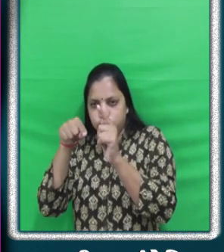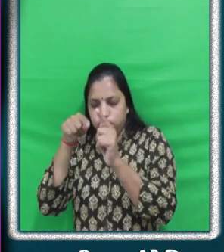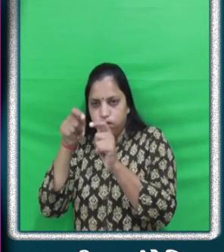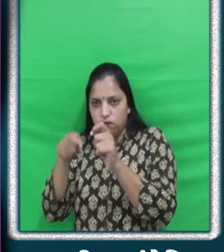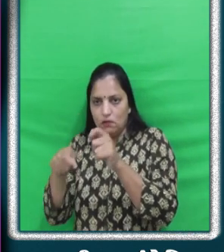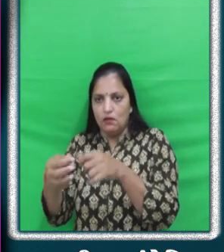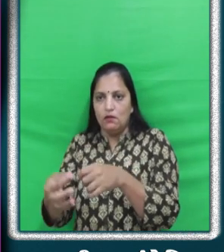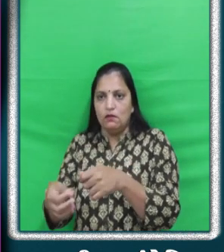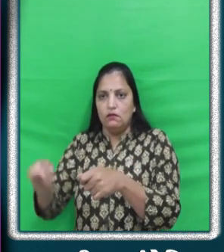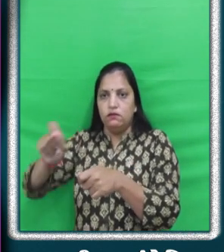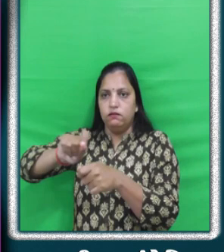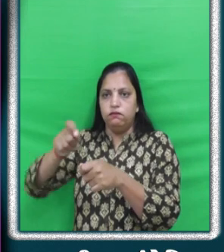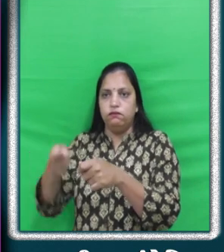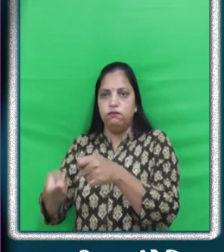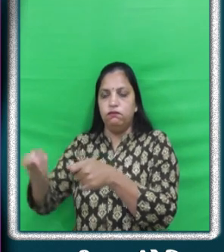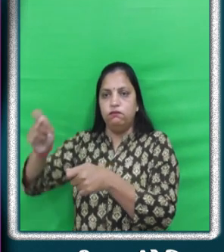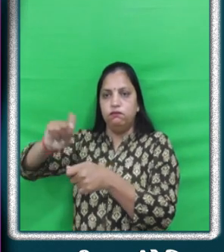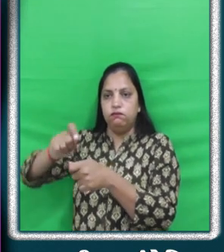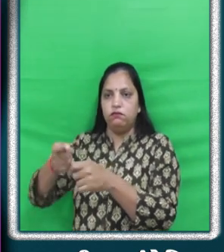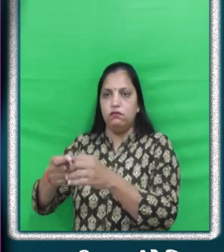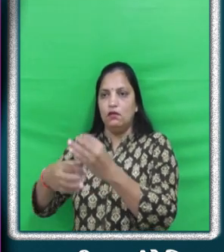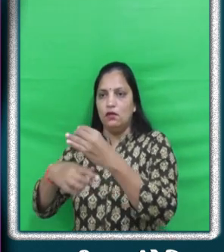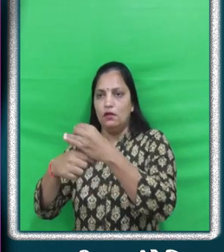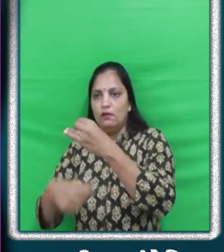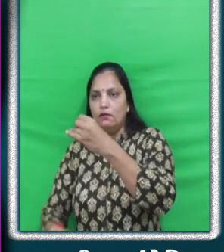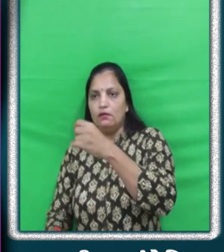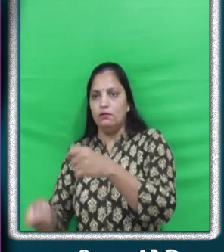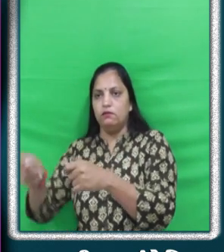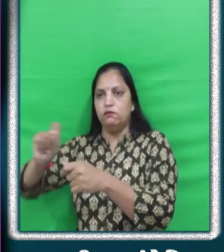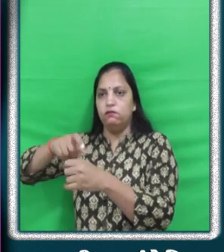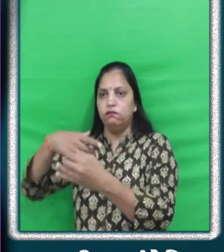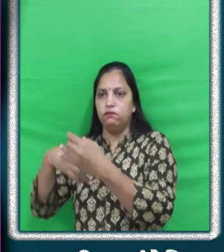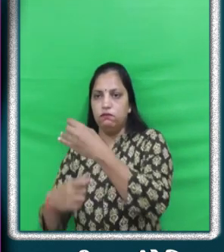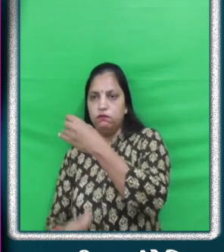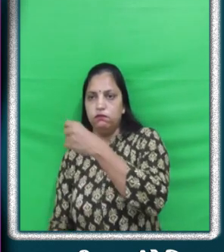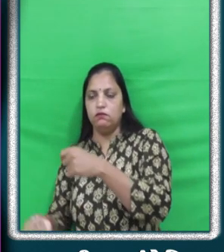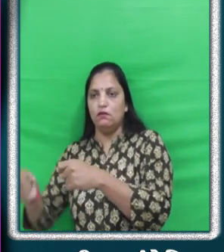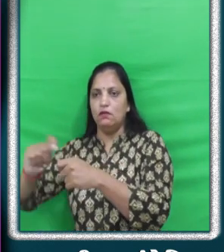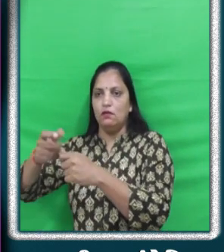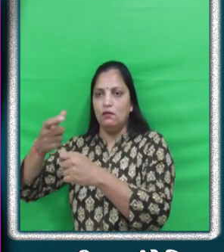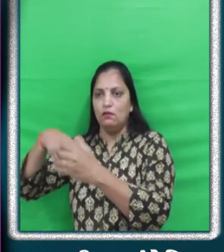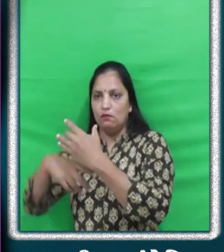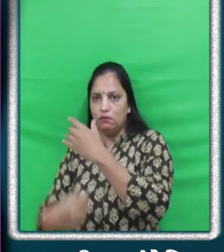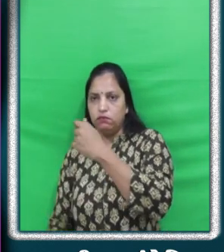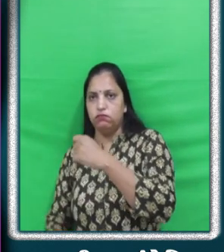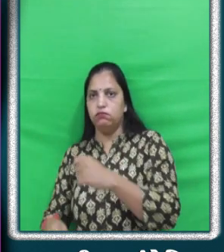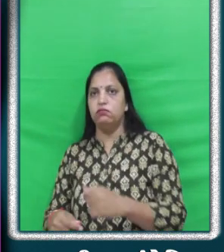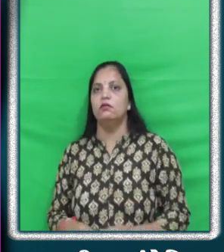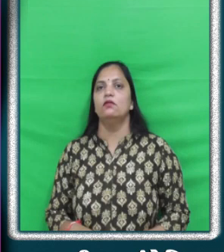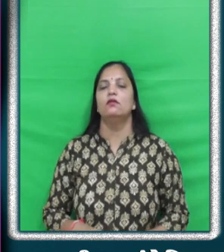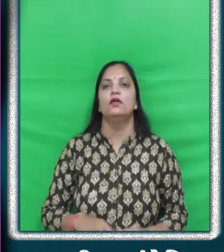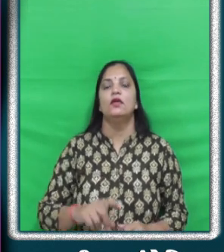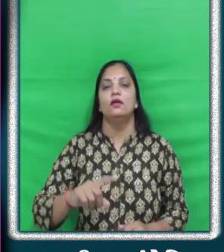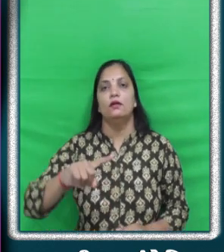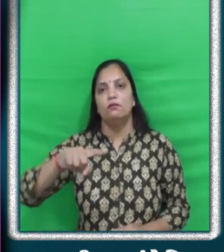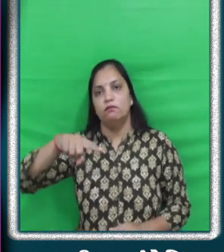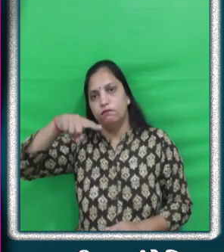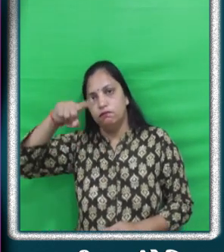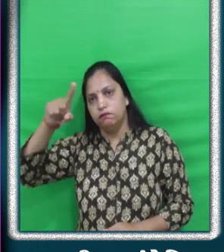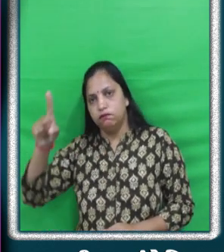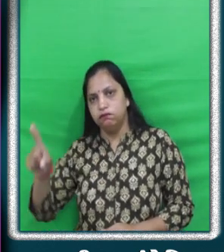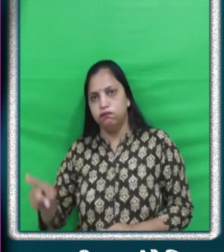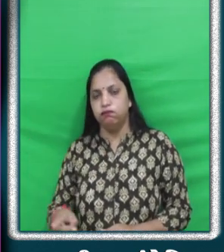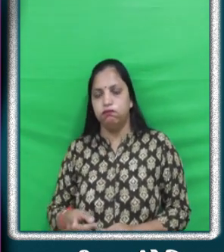શું મૂત્રવાહિનીની અંદર જે હવે મૂત્ર પ્રવેશ કરે છે. ગળાયા બાદ રુધિરનું ગાળણ મૂત્રપિંડની અંદર મૂત્રપિંડ નલિકામાં